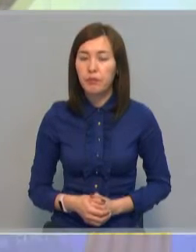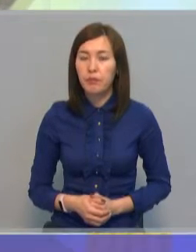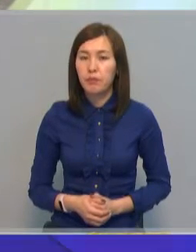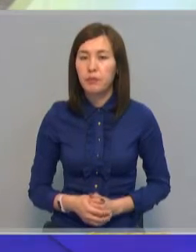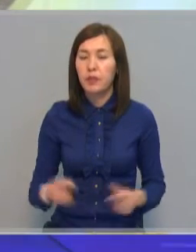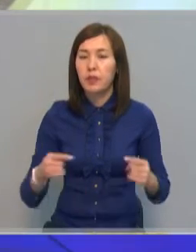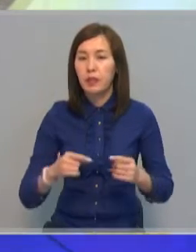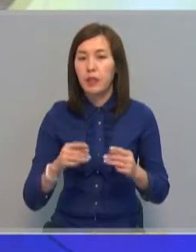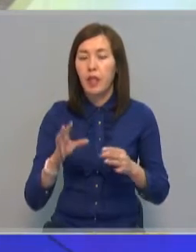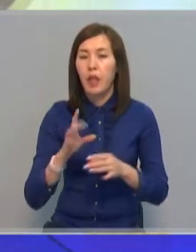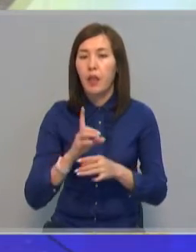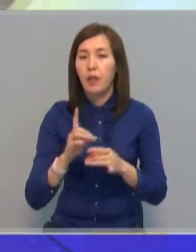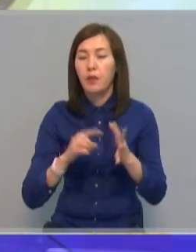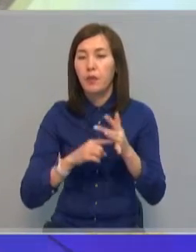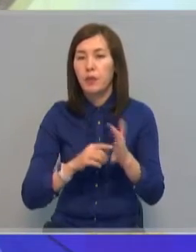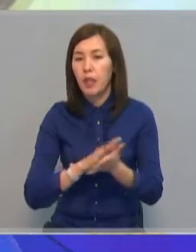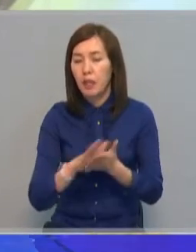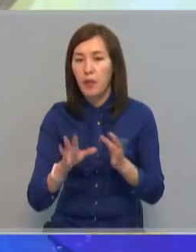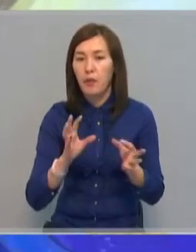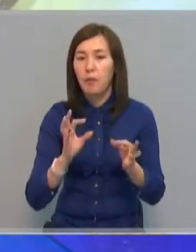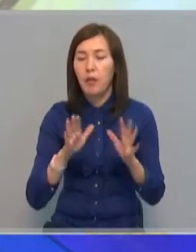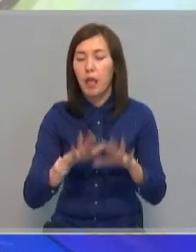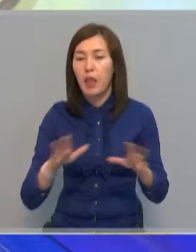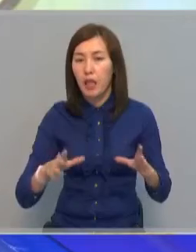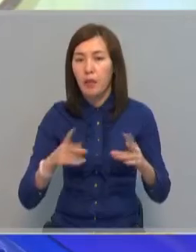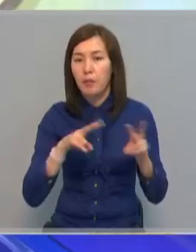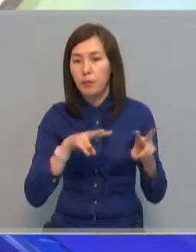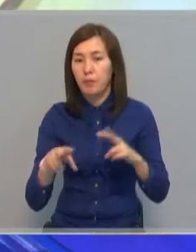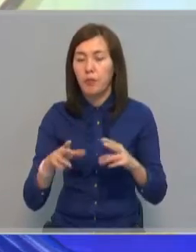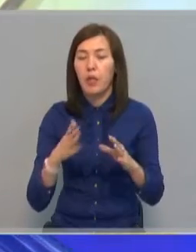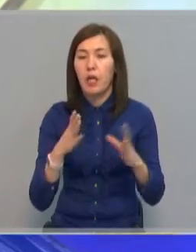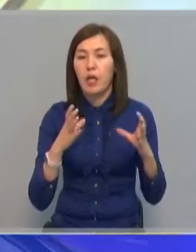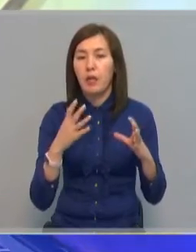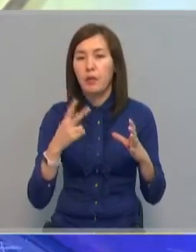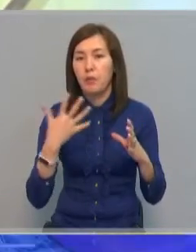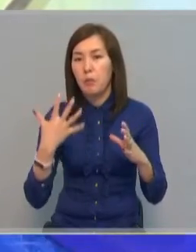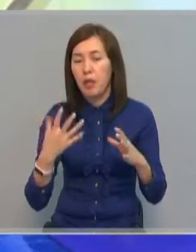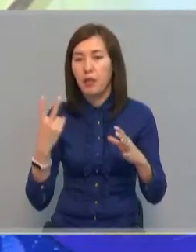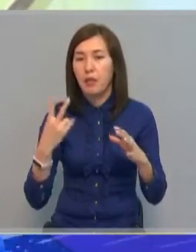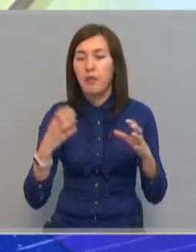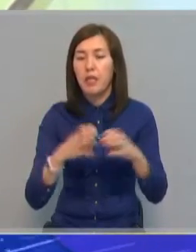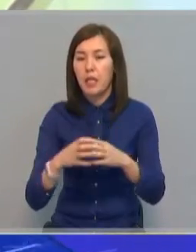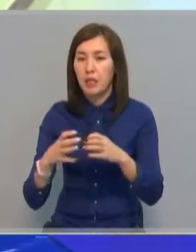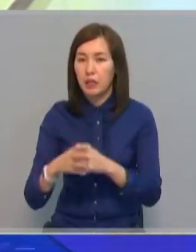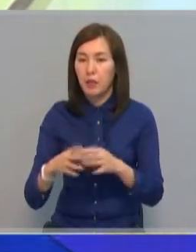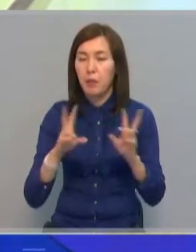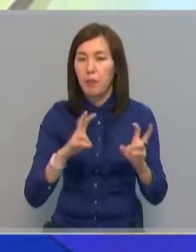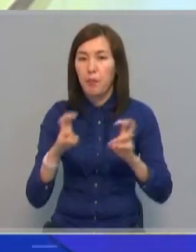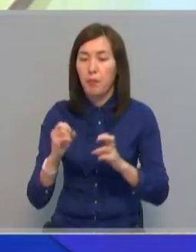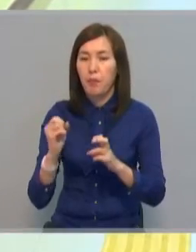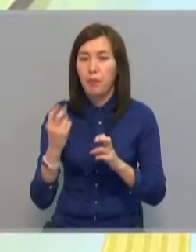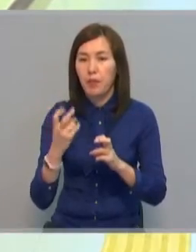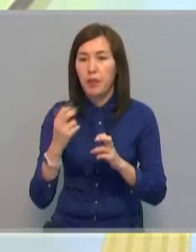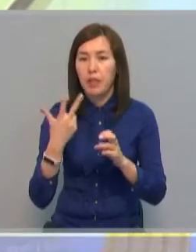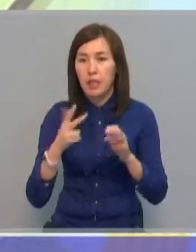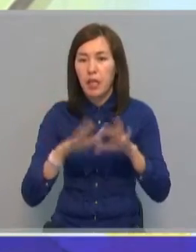В соответствии с санитарными нормами мы проводим занятия с детьми младшей группы, разделив 25 детей на две группы, посадив по